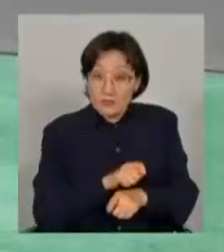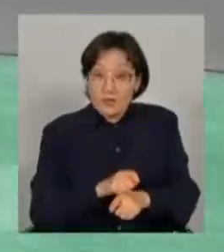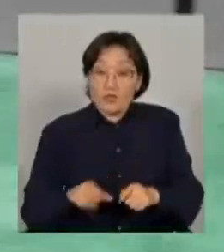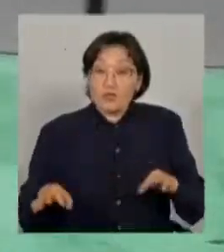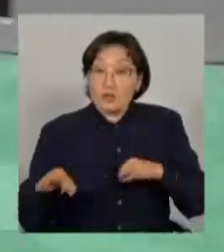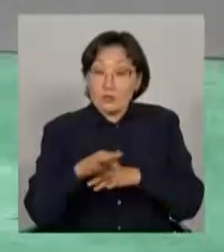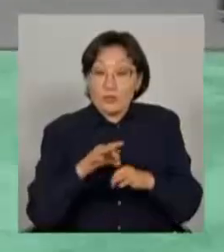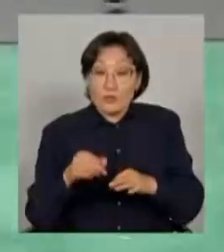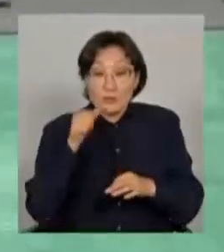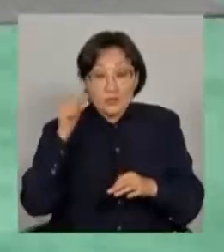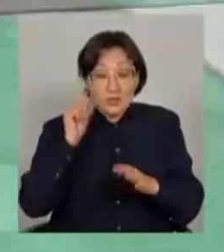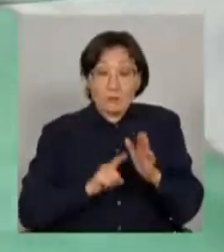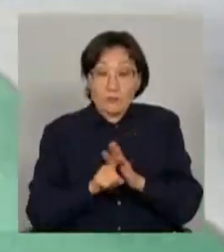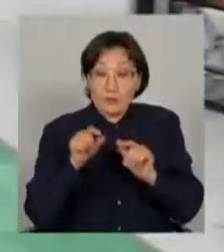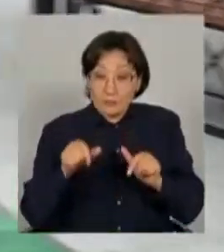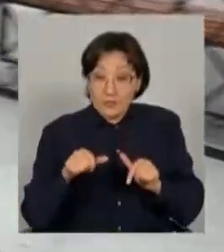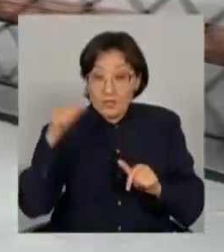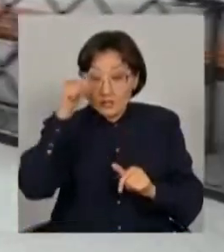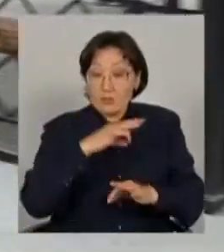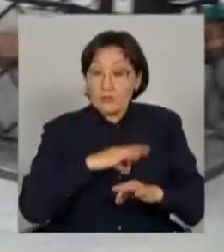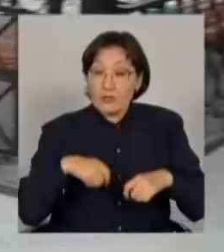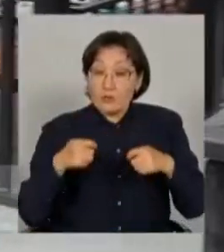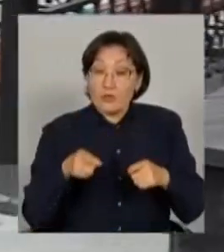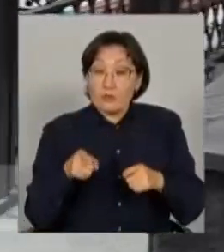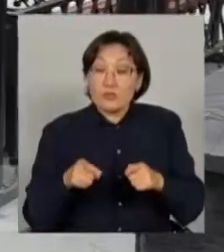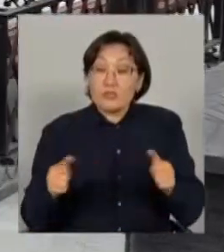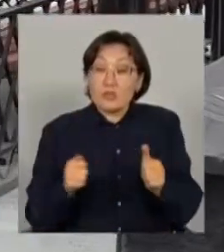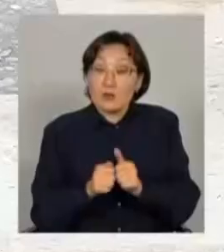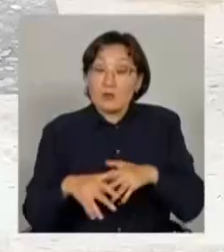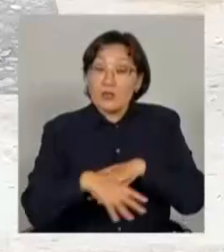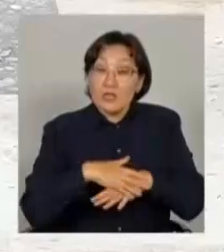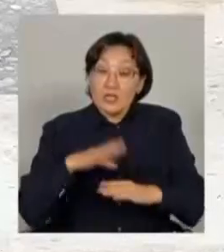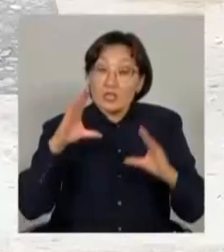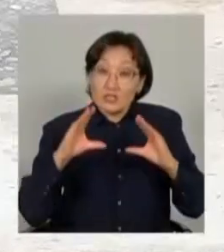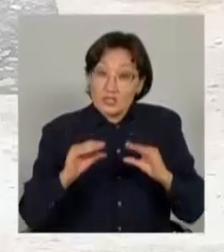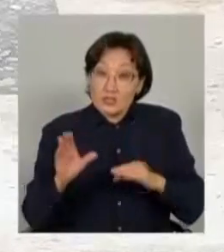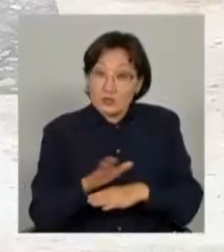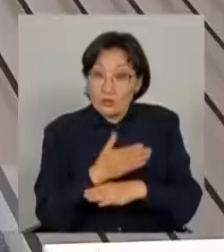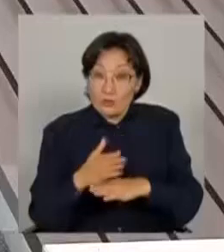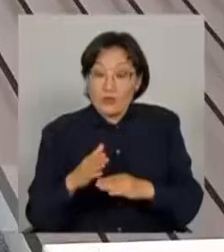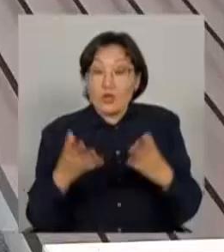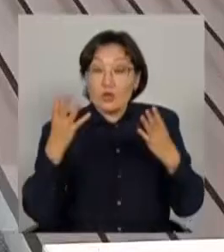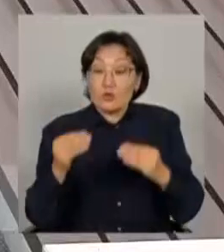жоба былтыр қолға алынып, биыл ашылып отыр. Қазірдің өзінде маңдағы тұрғындардың кешкілік серуен құрып, күндіз қыдыратын